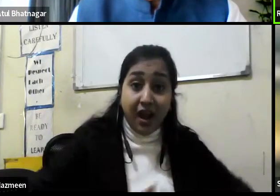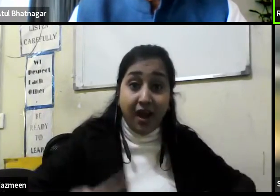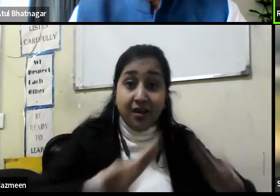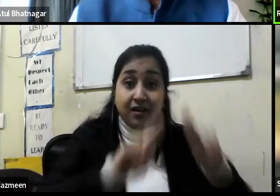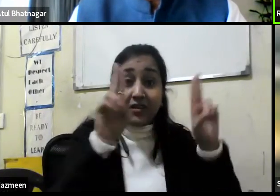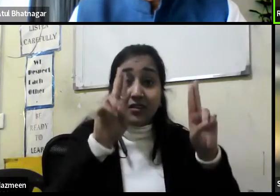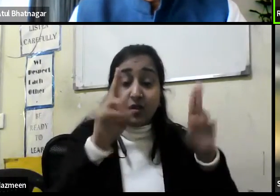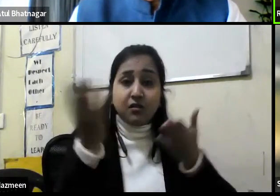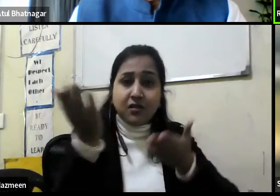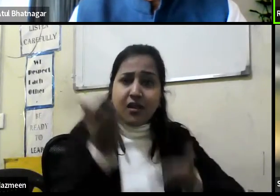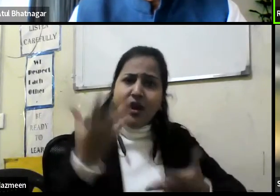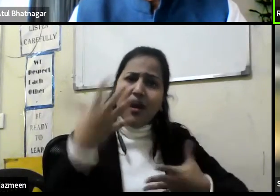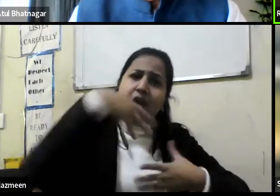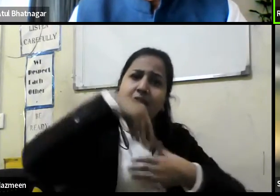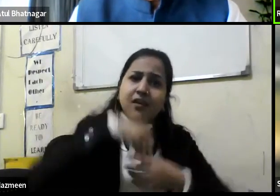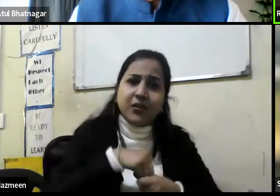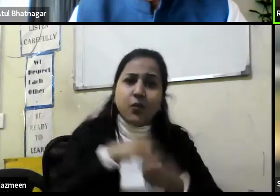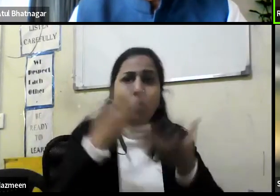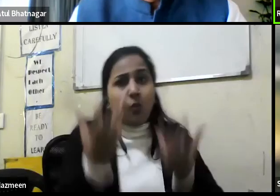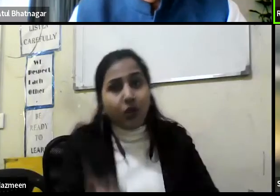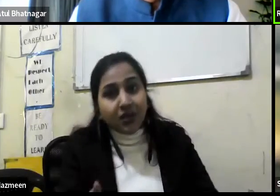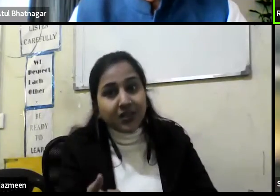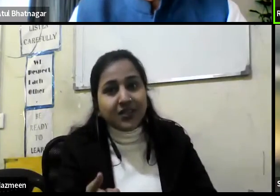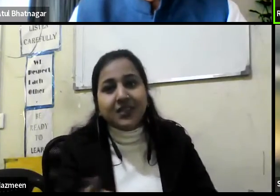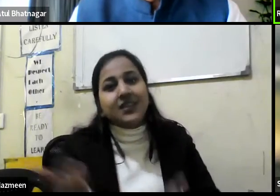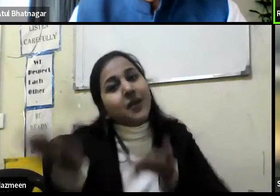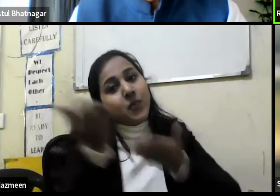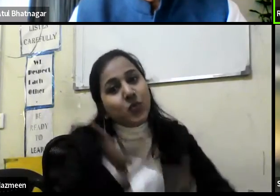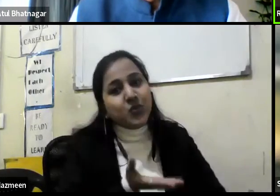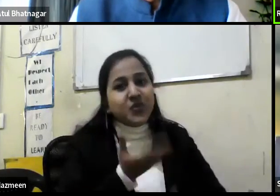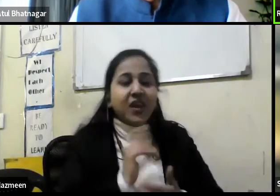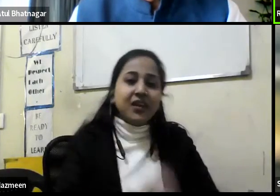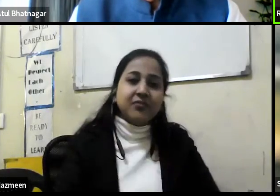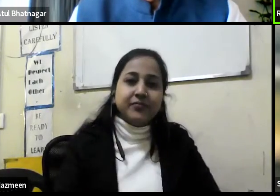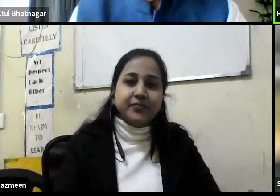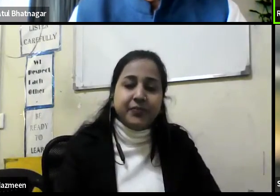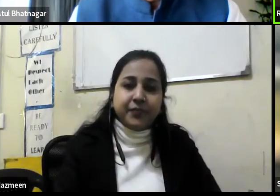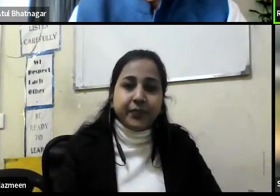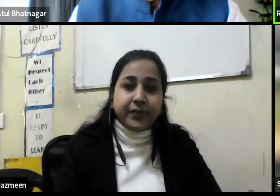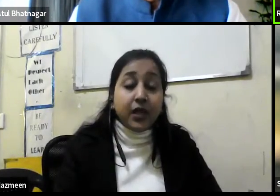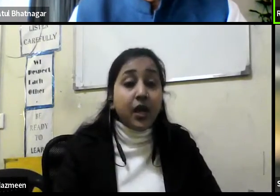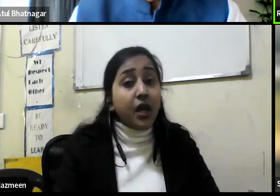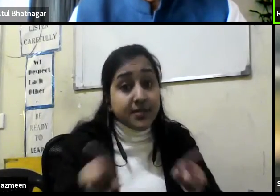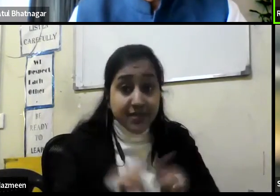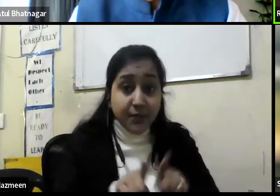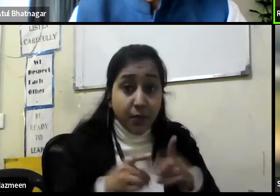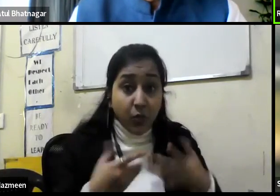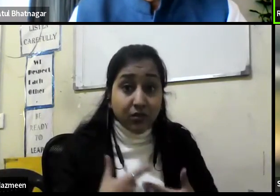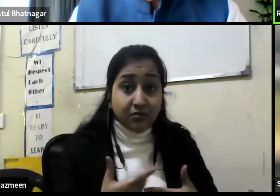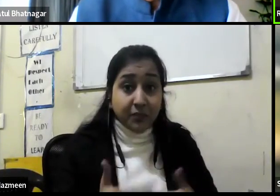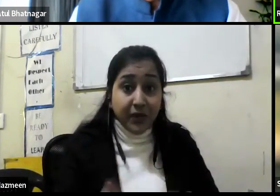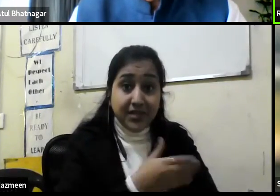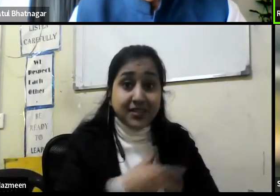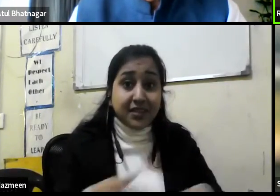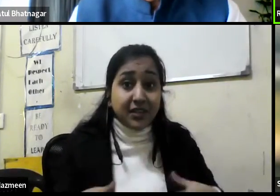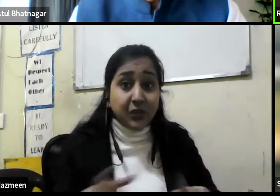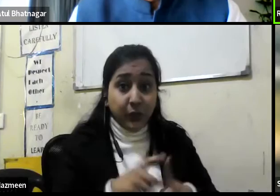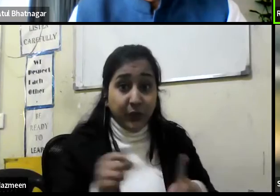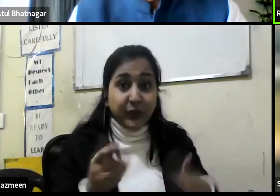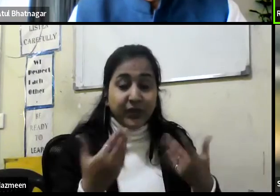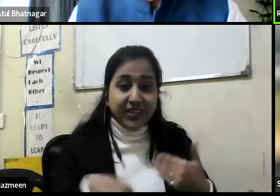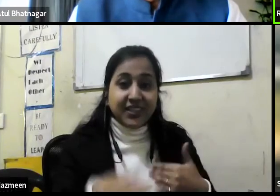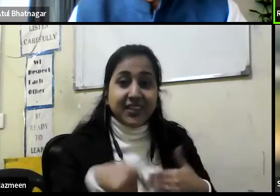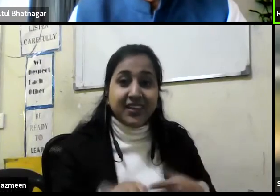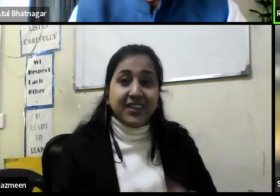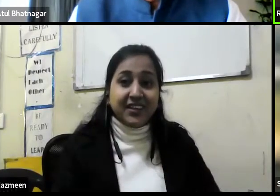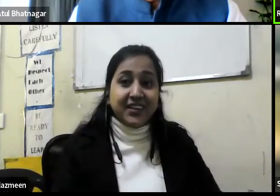देम जो इस सेक्टर में काम करना चाहें. और हम लोग ऑलरेडी कर रहे हैं. देयर आर कंपनीज विच आर इन्वॉल्व